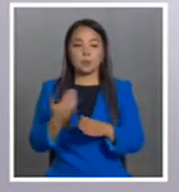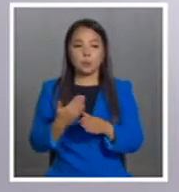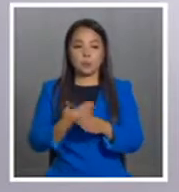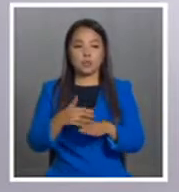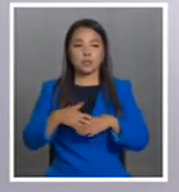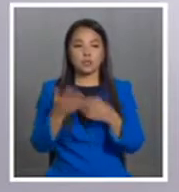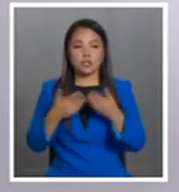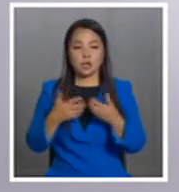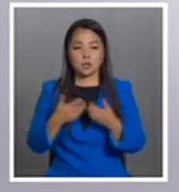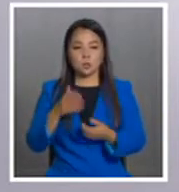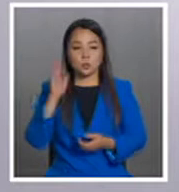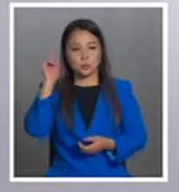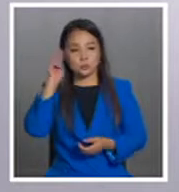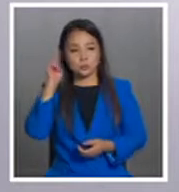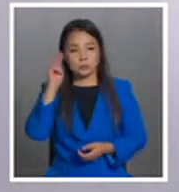шығару.